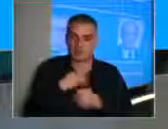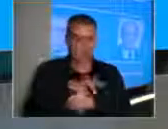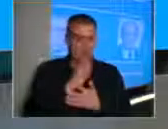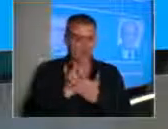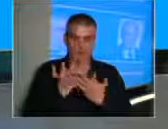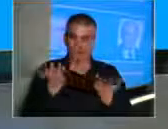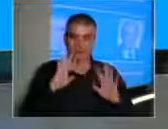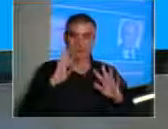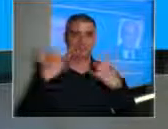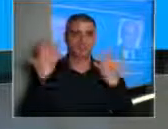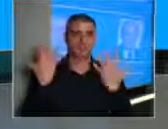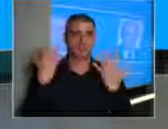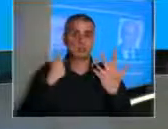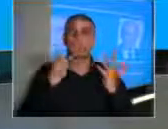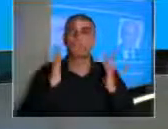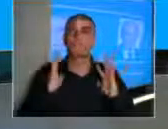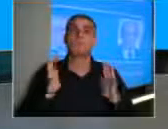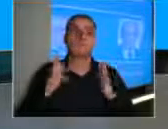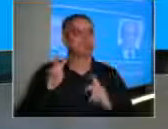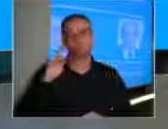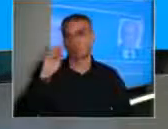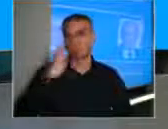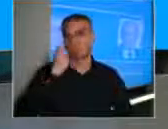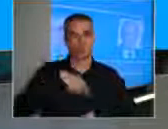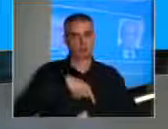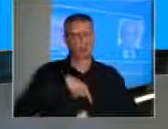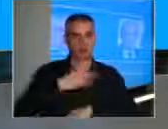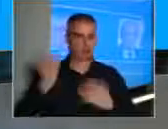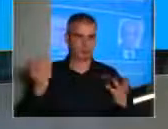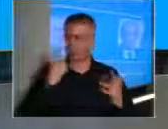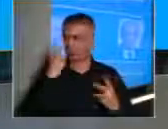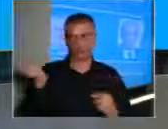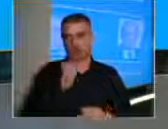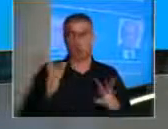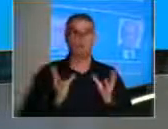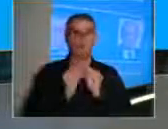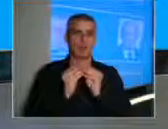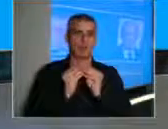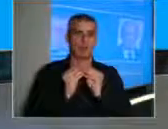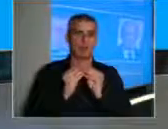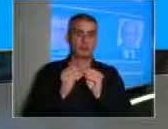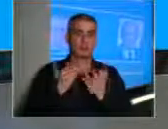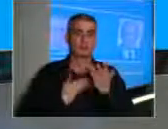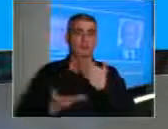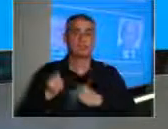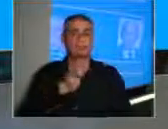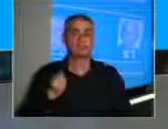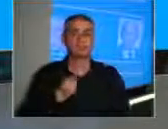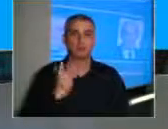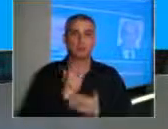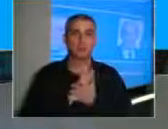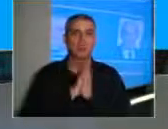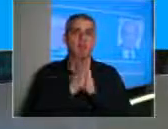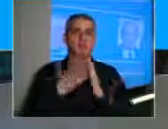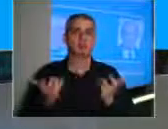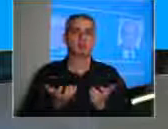כמו שאמרתי, במשך 10 שנים, זה מאוד, זה יותר מ-100 שעות בטוח לראות את שניהם ביחד. המערכת היחסים הזאת הפכה